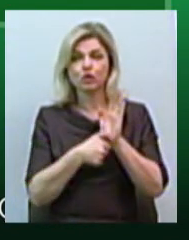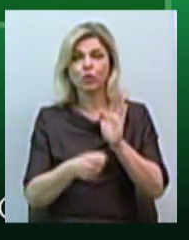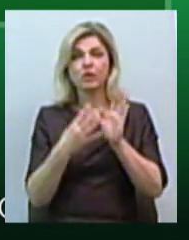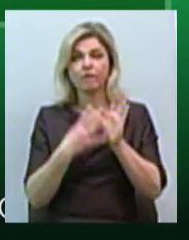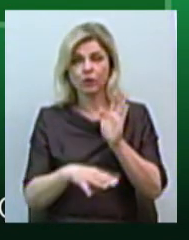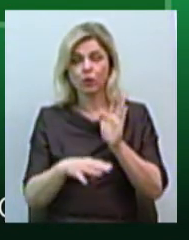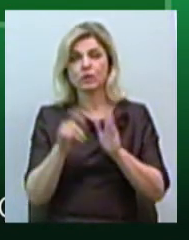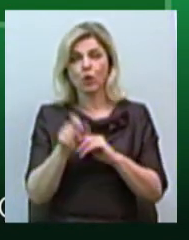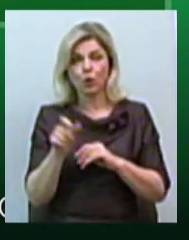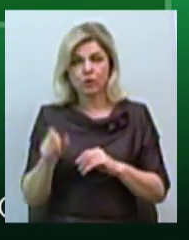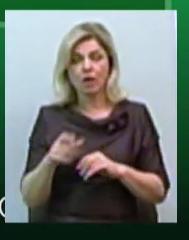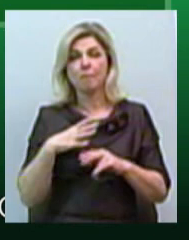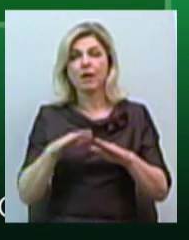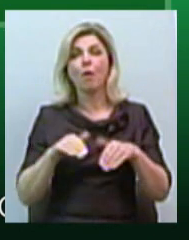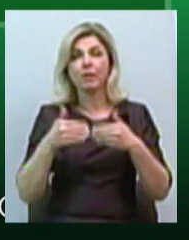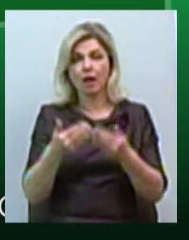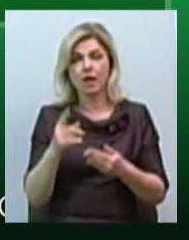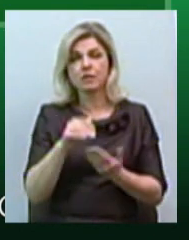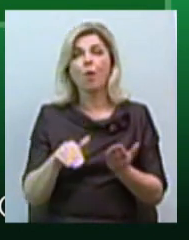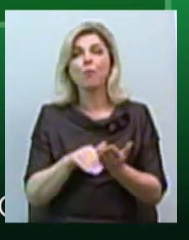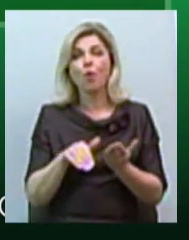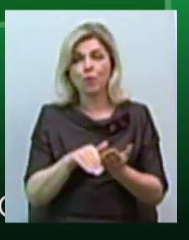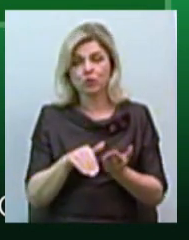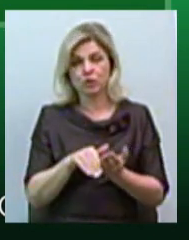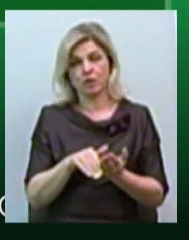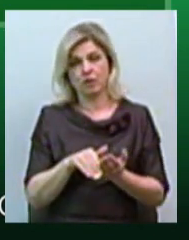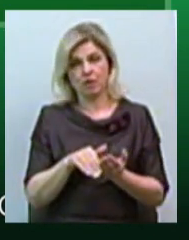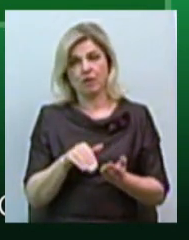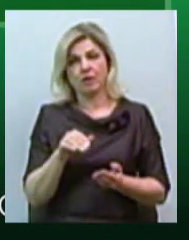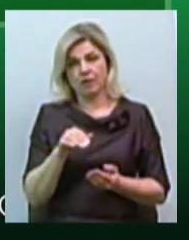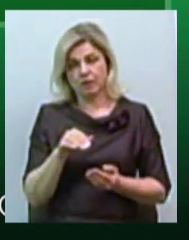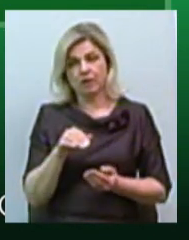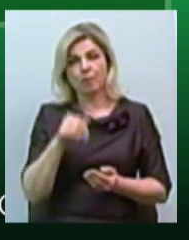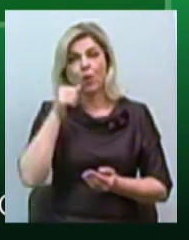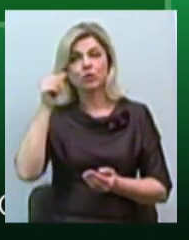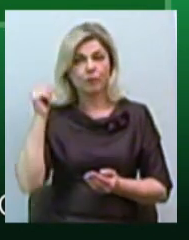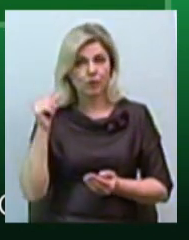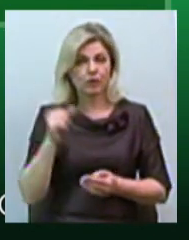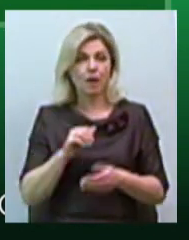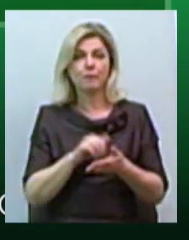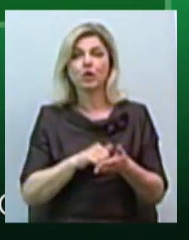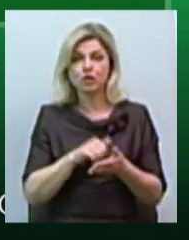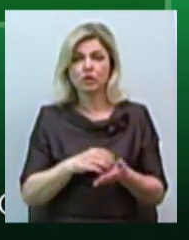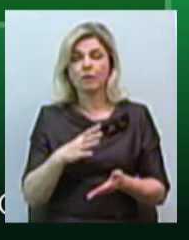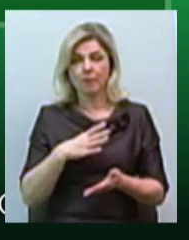2696 осіб. Це люди, які звернулися за антирабічною допомогою. При цьому доведено, що